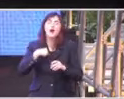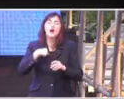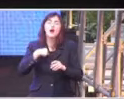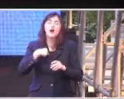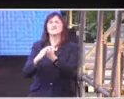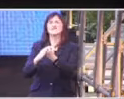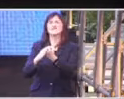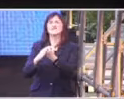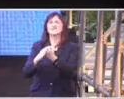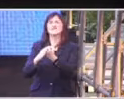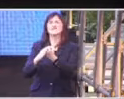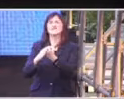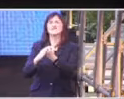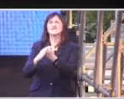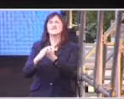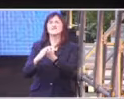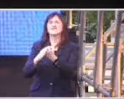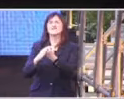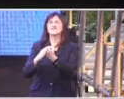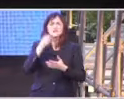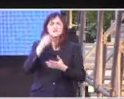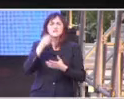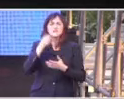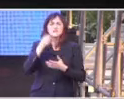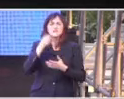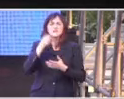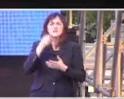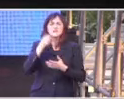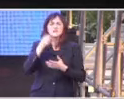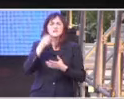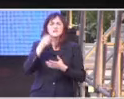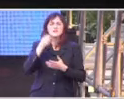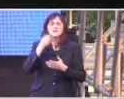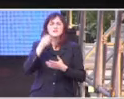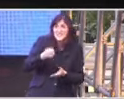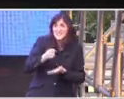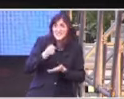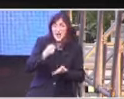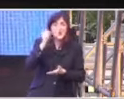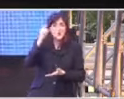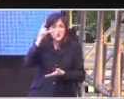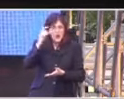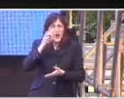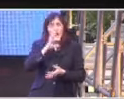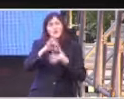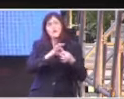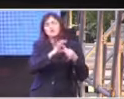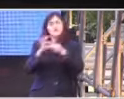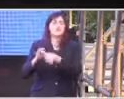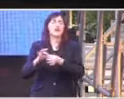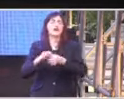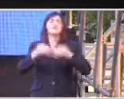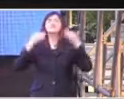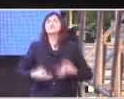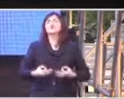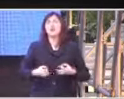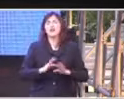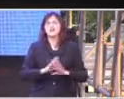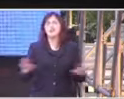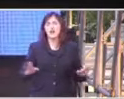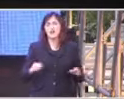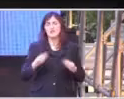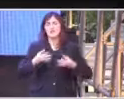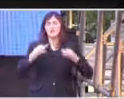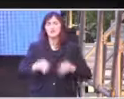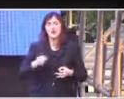euro in cultura un euro in sicurezza ed è per questo che noi non diremo mai con Giulio Tremonti senza cultura non si manco la cultura non